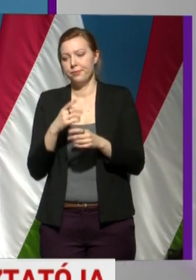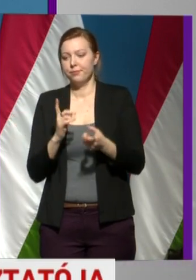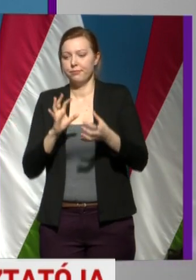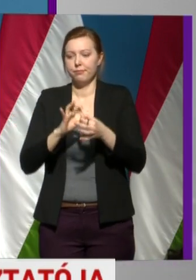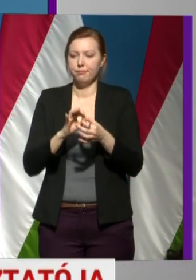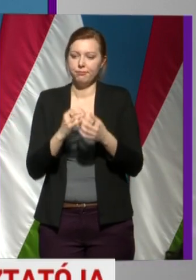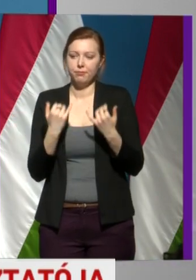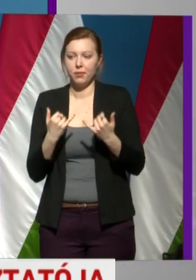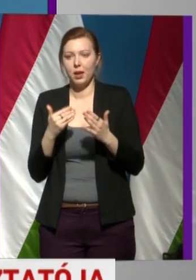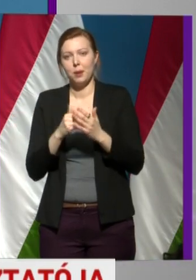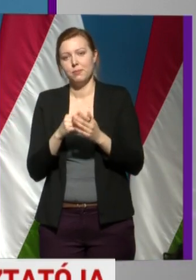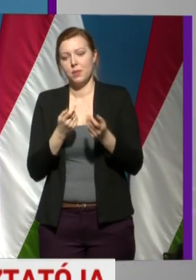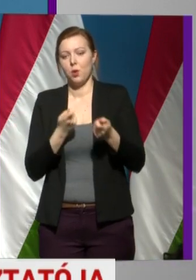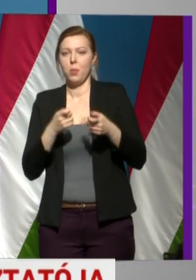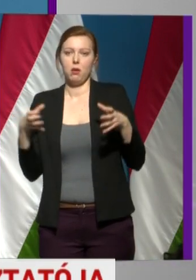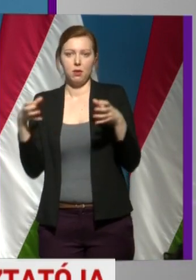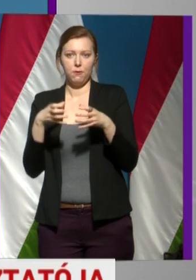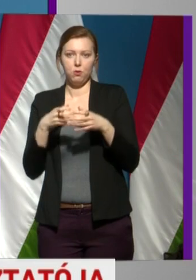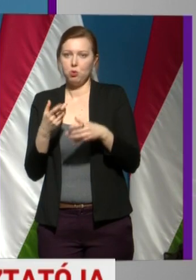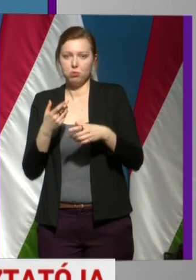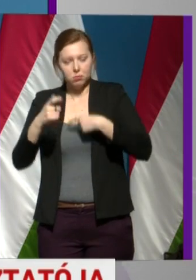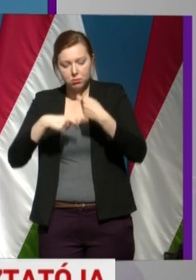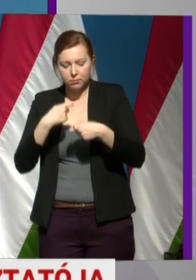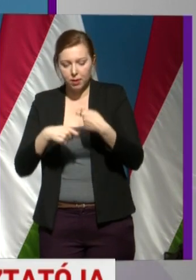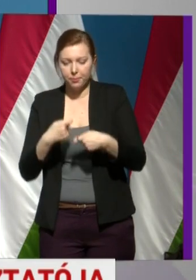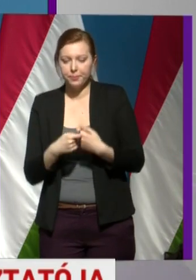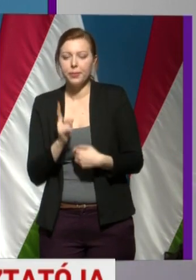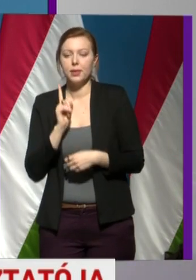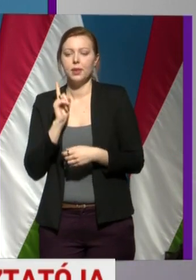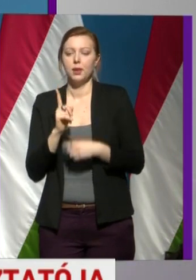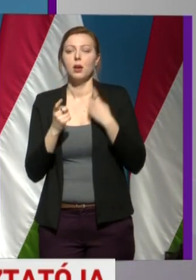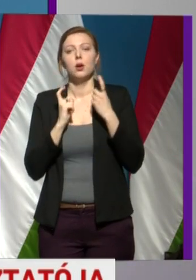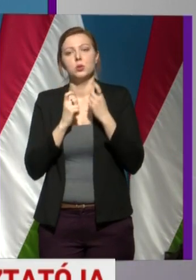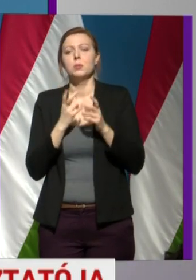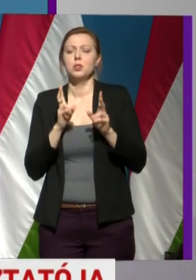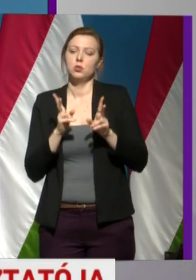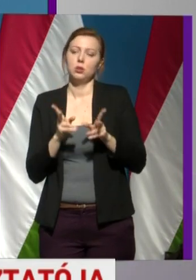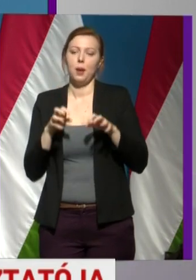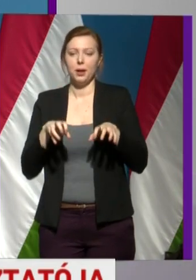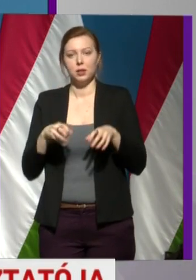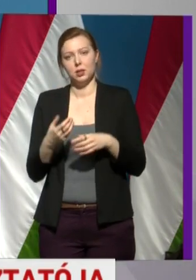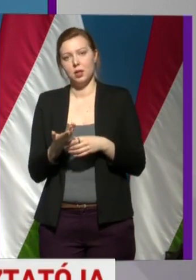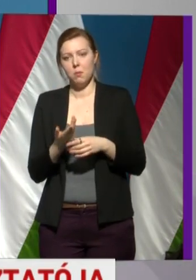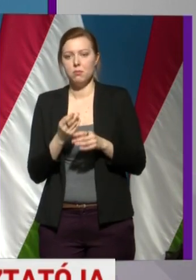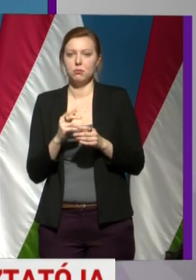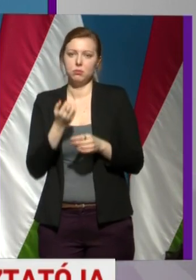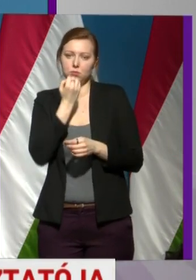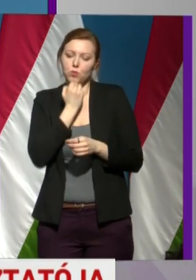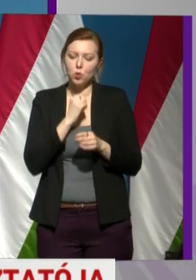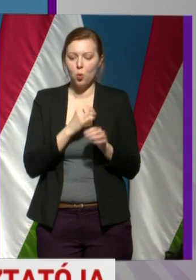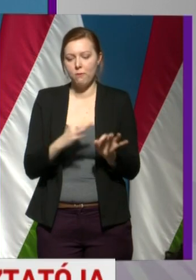kapcsolatosan jelenleg még az operatív törzs nem fog, de azt gondolom, hogy ott is meg kell tenni a szükséges óvintézkedéseket a